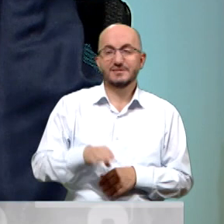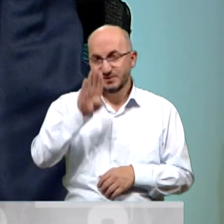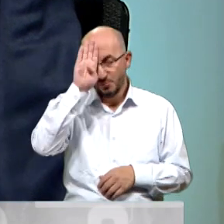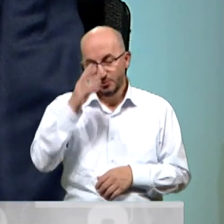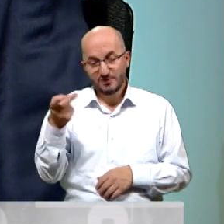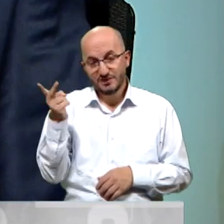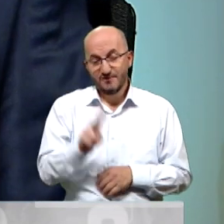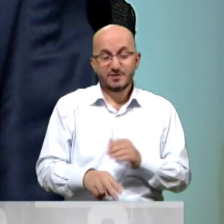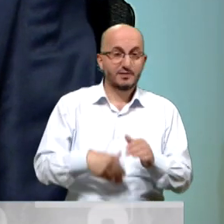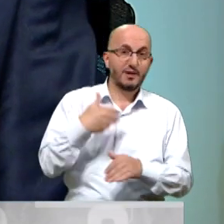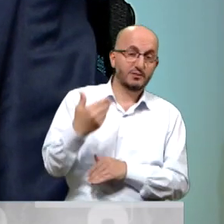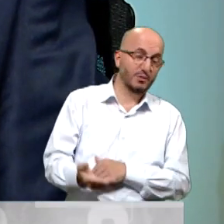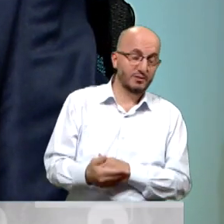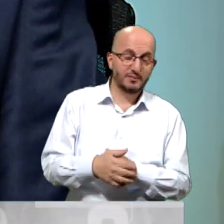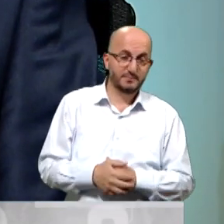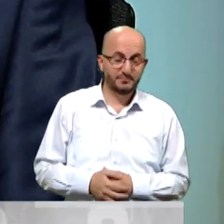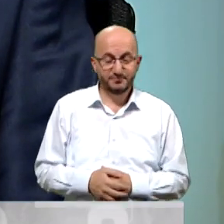sonra az önce söylediğim